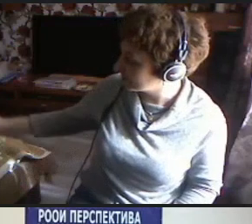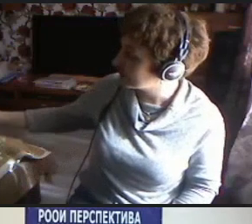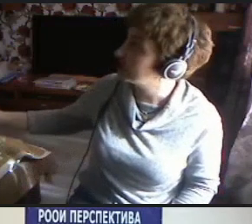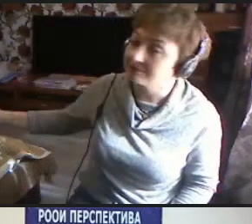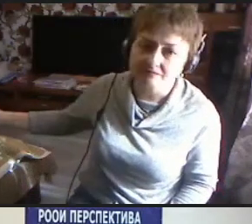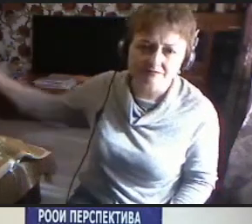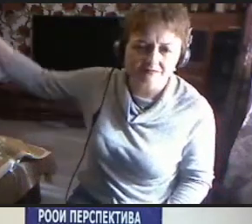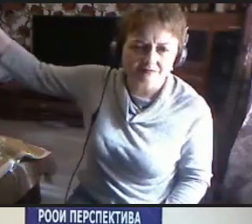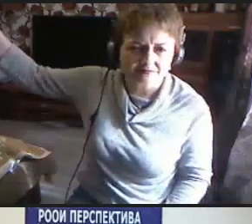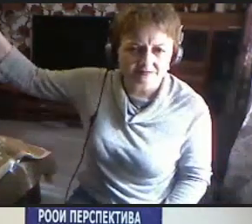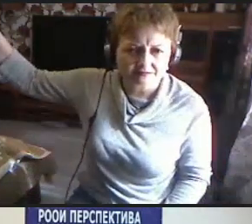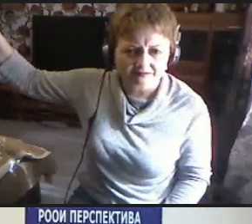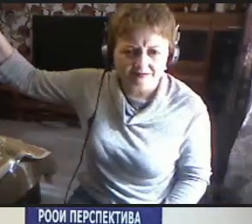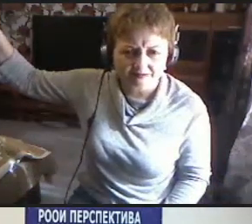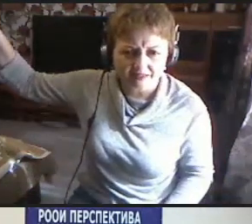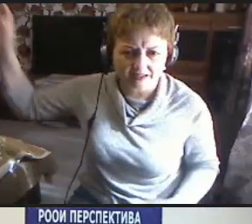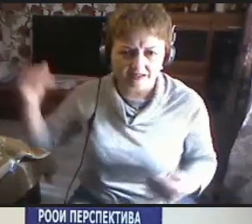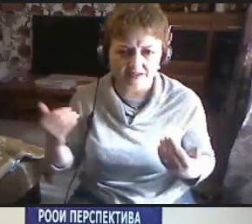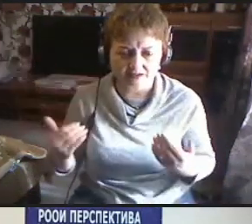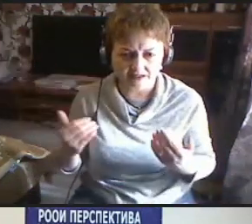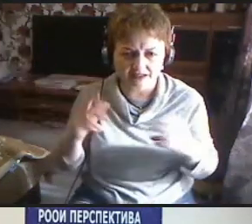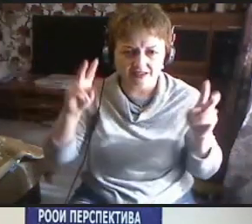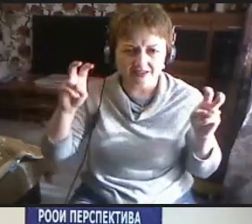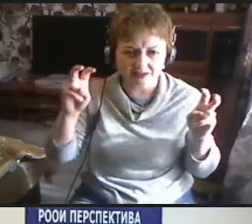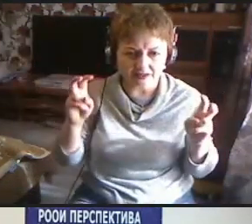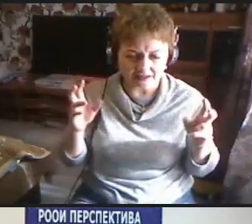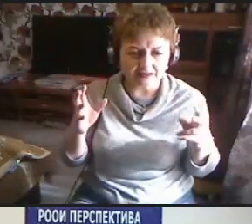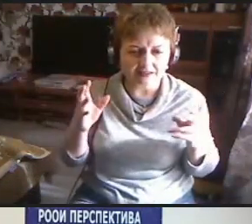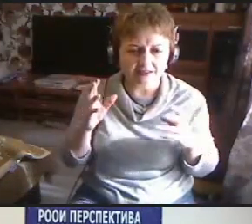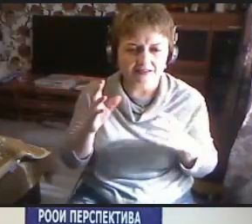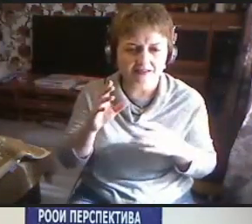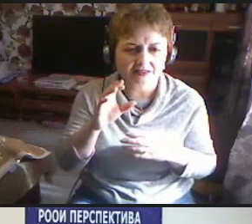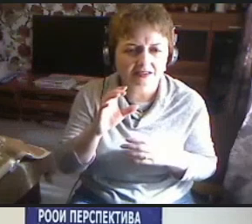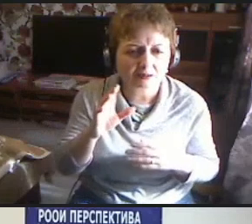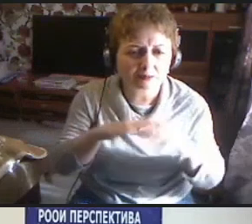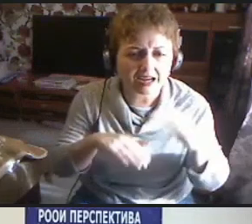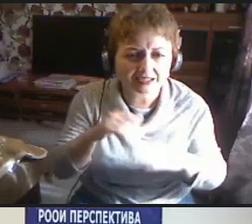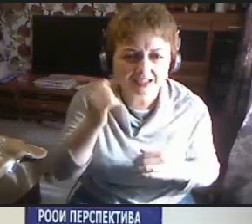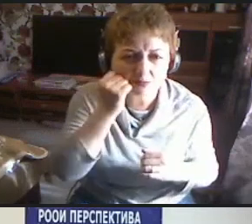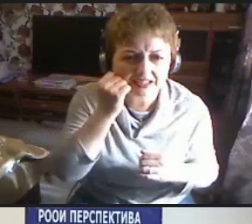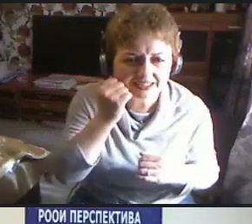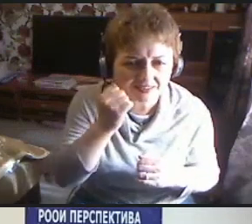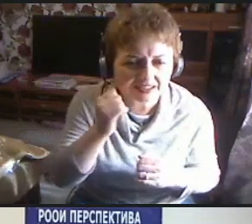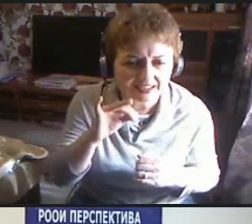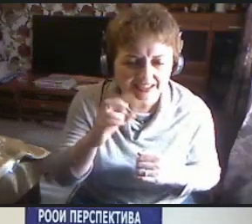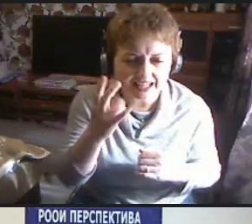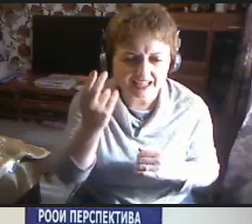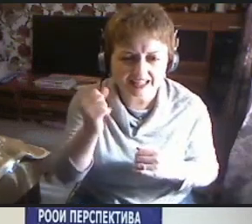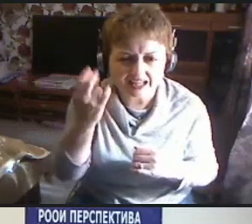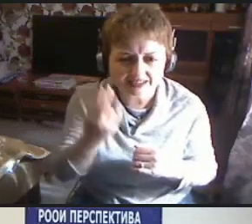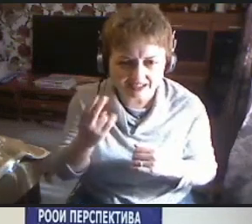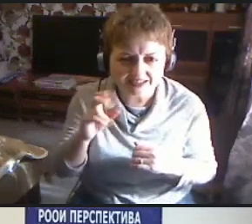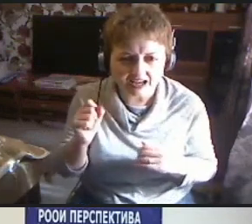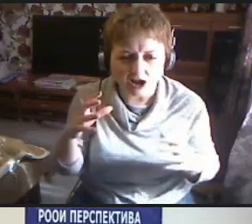Сегодня он будет посвящен теме работы со школьным сообществом, практикой Москвы и Национальной коалиции